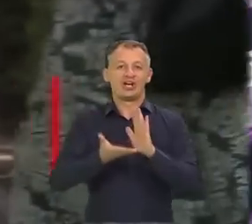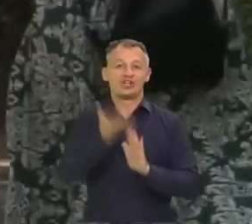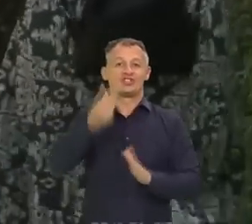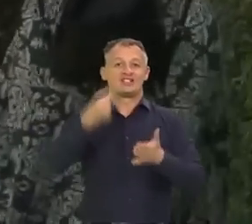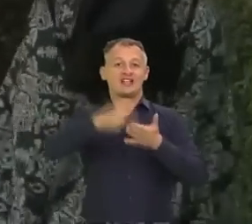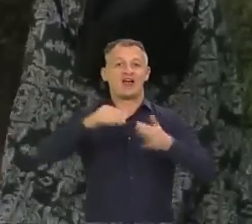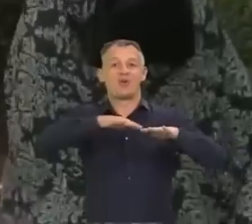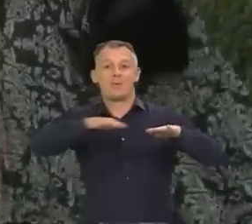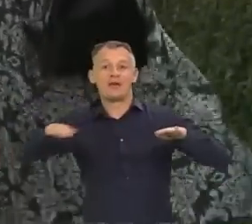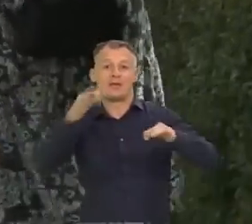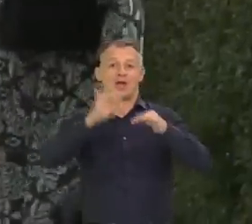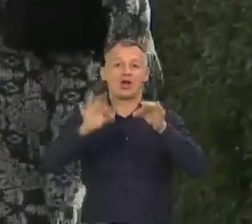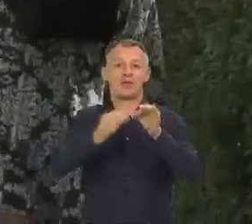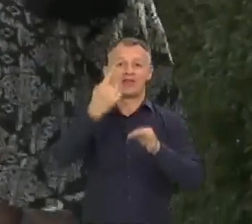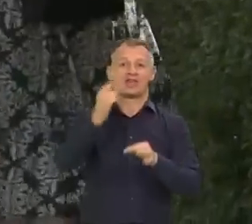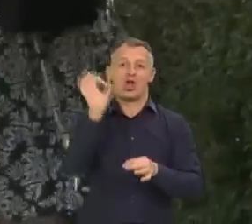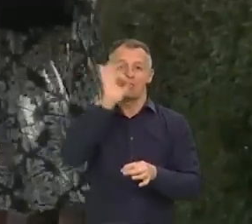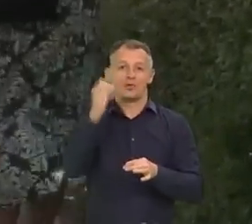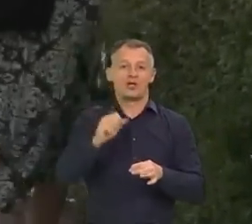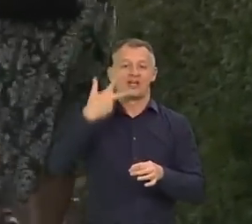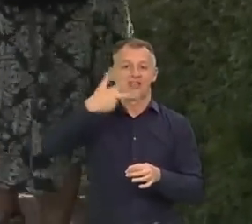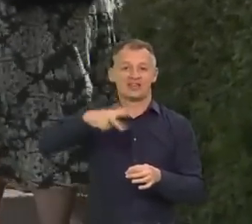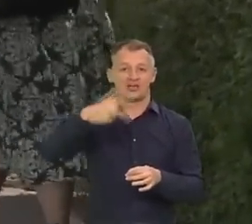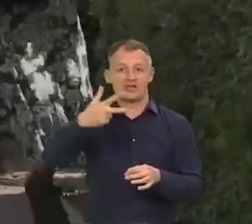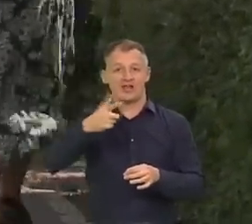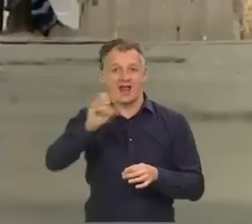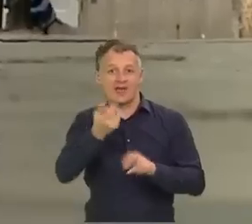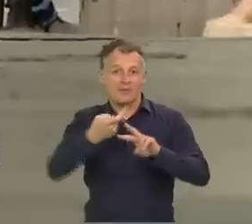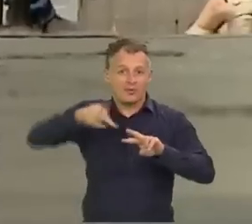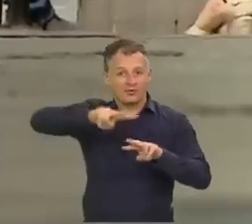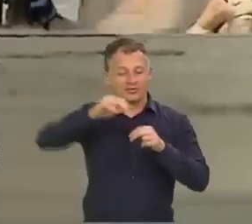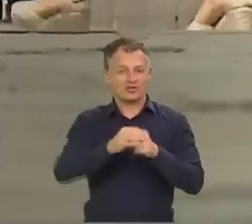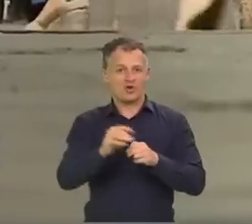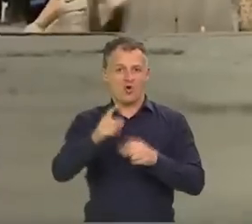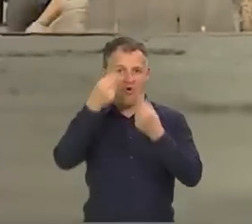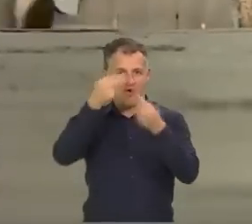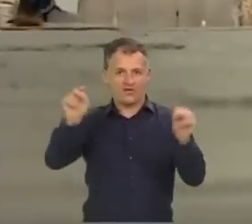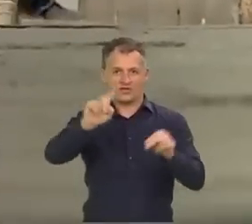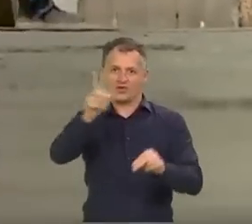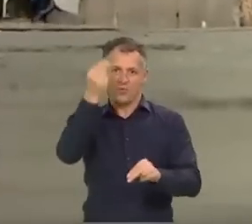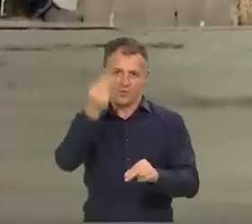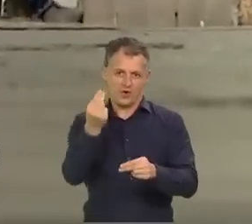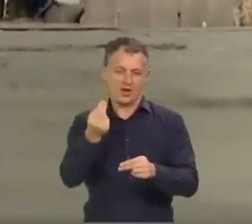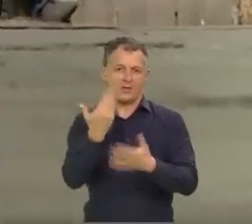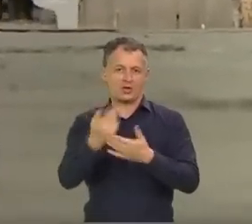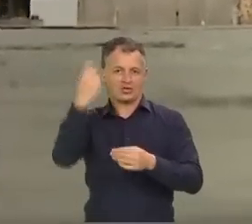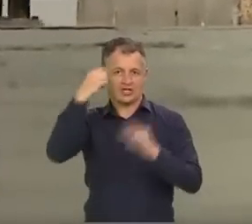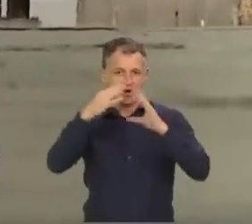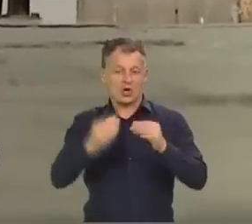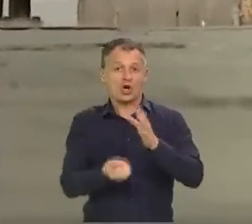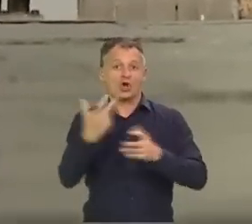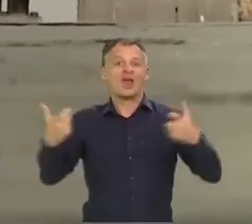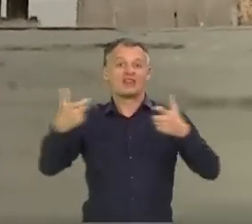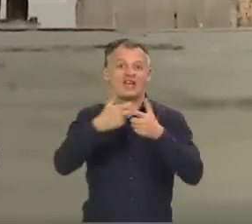Și crește salariul minim brut de la 1 octombrie cu 300 de lei, o veste nu prea grozavă pentru români. Noile taxe și impozite îi